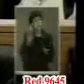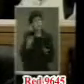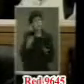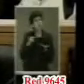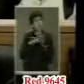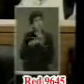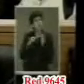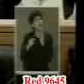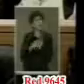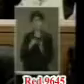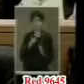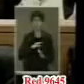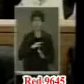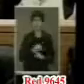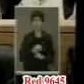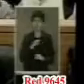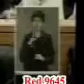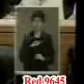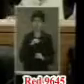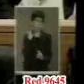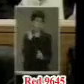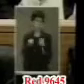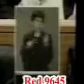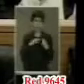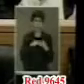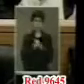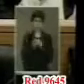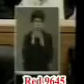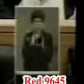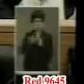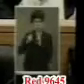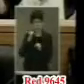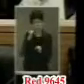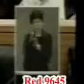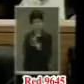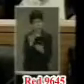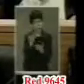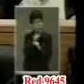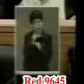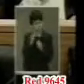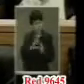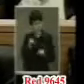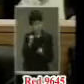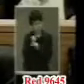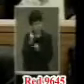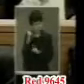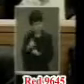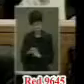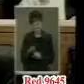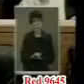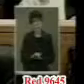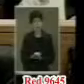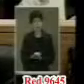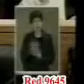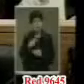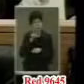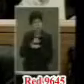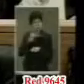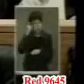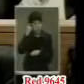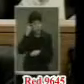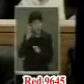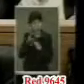มันเป็นข้อเรียกร้องที่เลยเถิดไม่มีมนุษย์คนไหนเขาสามารถไปตอบสนองกลุ่มพันธมิตรได้ท่านประธานที่เ